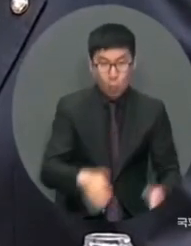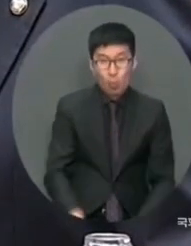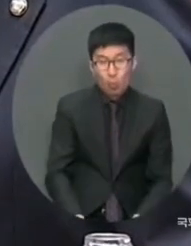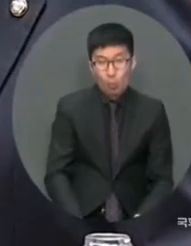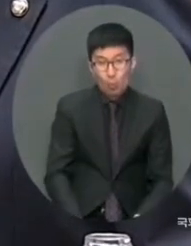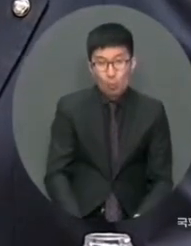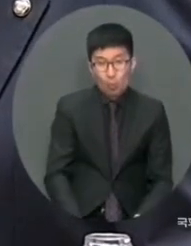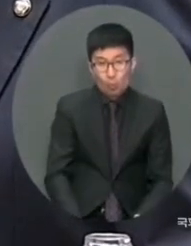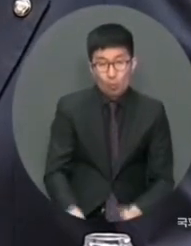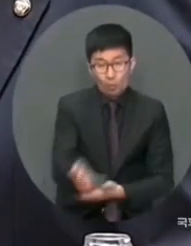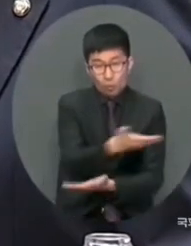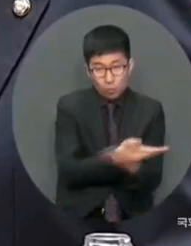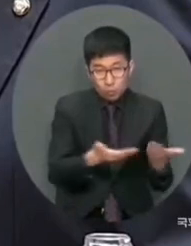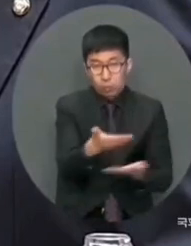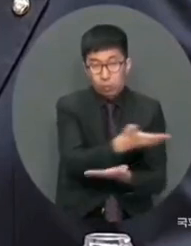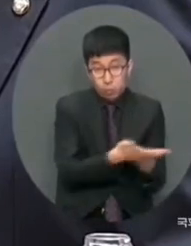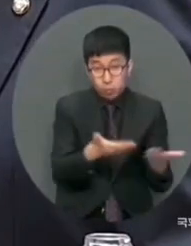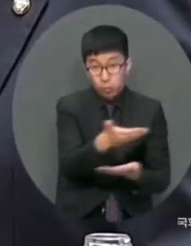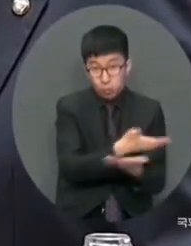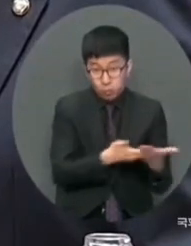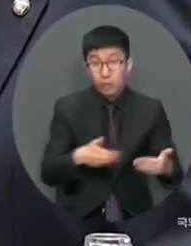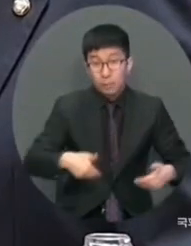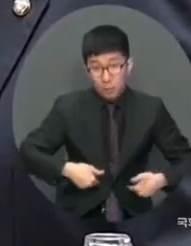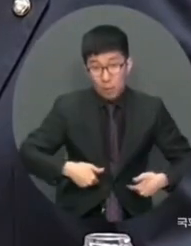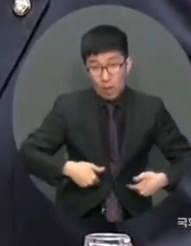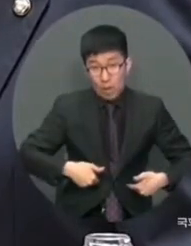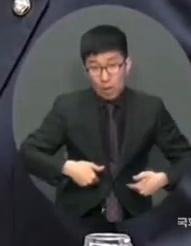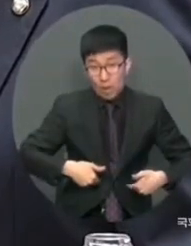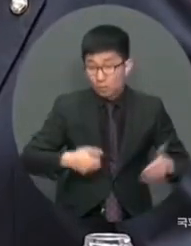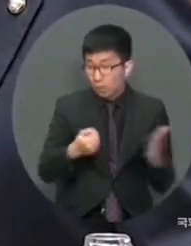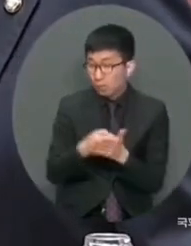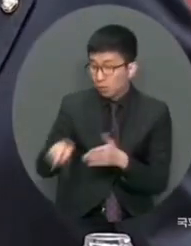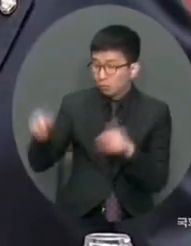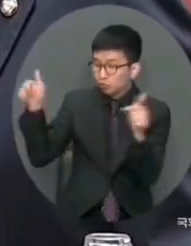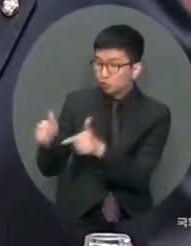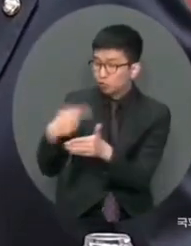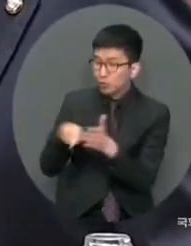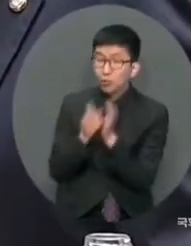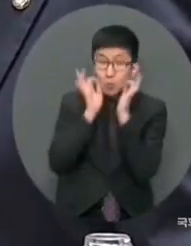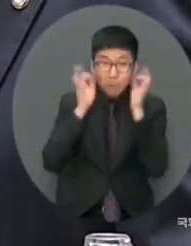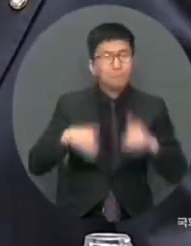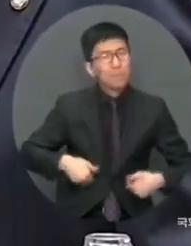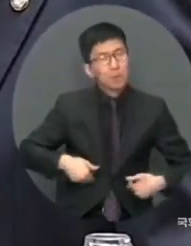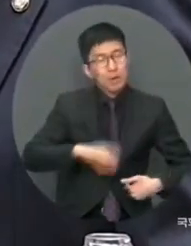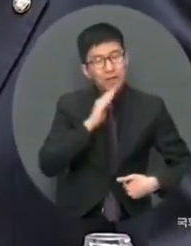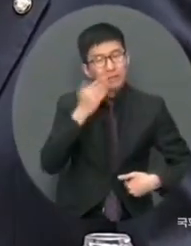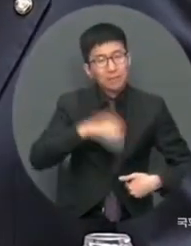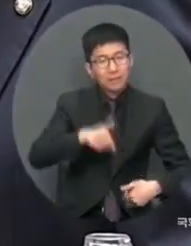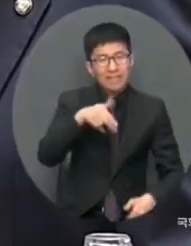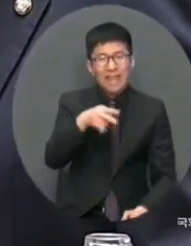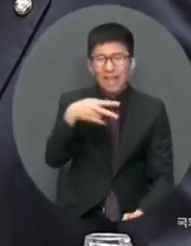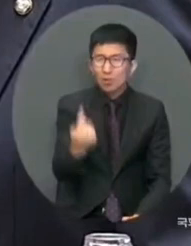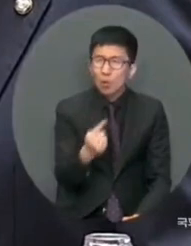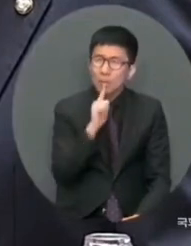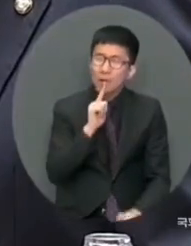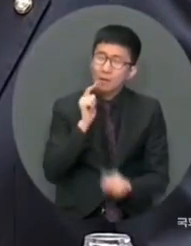해야 할 그러한 활동이라고 한다면 저는 뭐 필요하다고 봅니다만은 궤도라고 표현하기에는